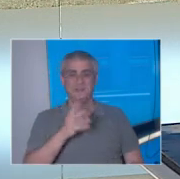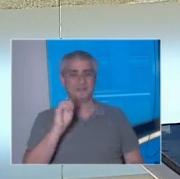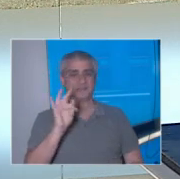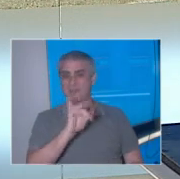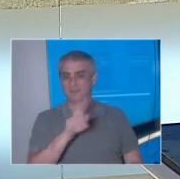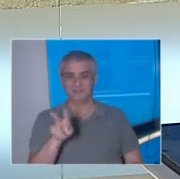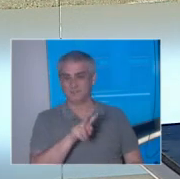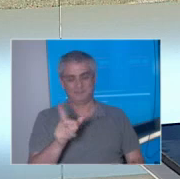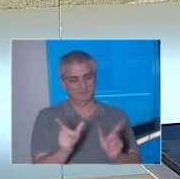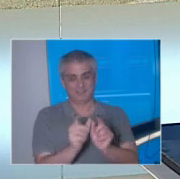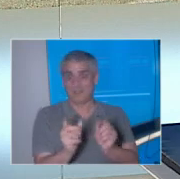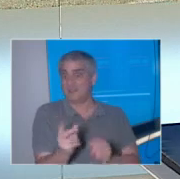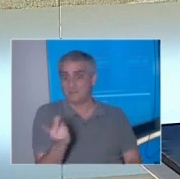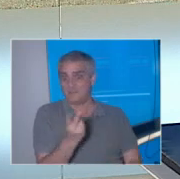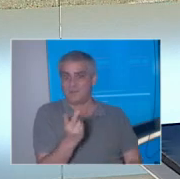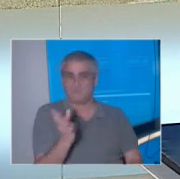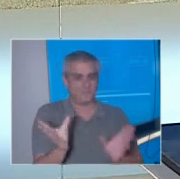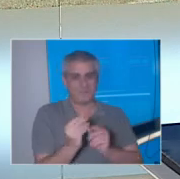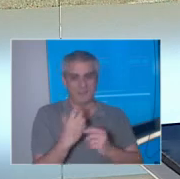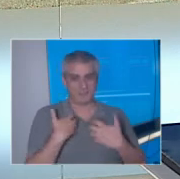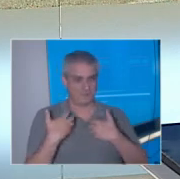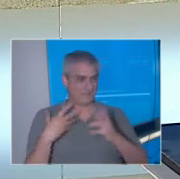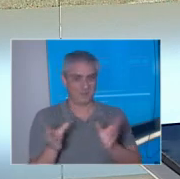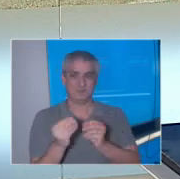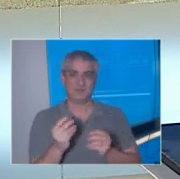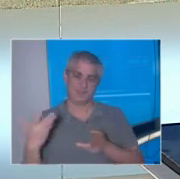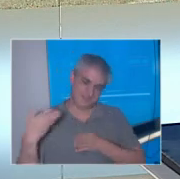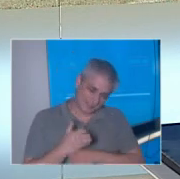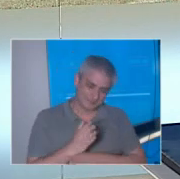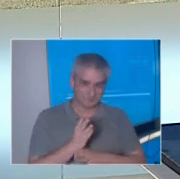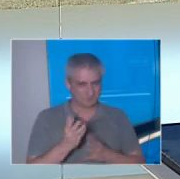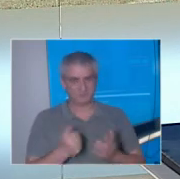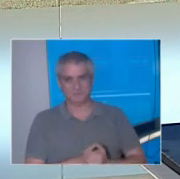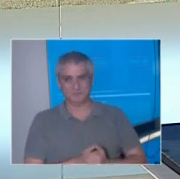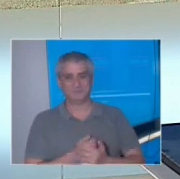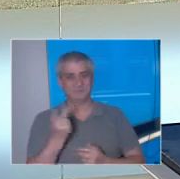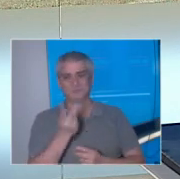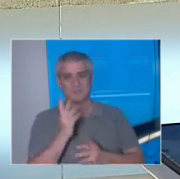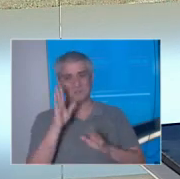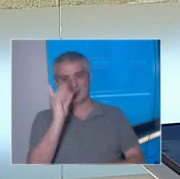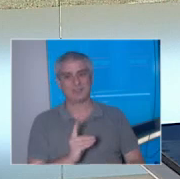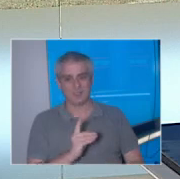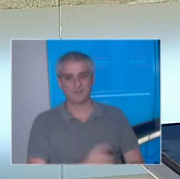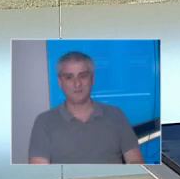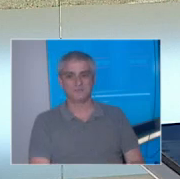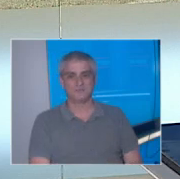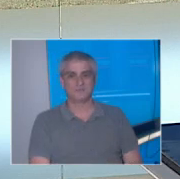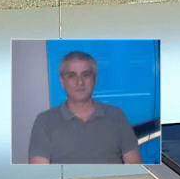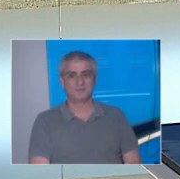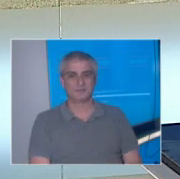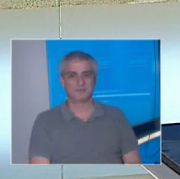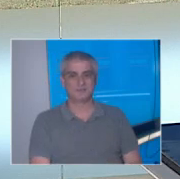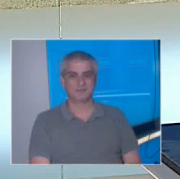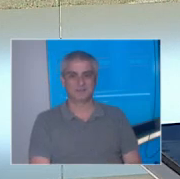ומטי לדעתי. צמד. כן, הם רצות כאילו ביחד. כן, נכנסו ביחד. יש איזה... שתיים דרומיות גם, אגב. כן? צבי